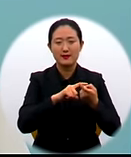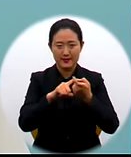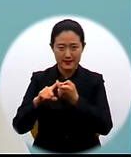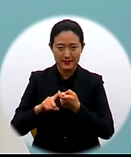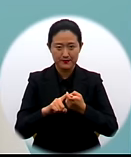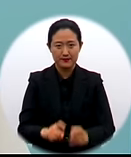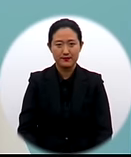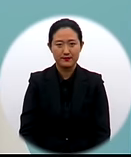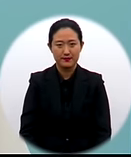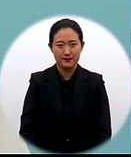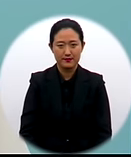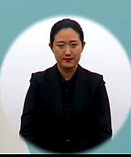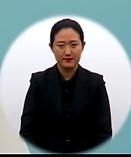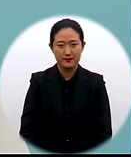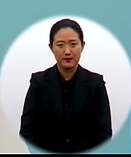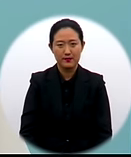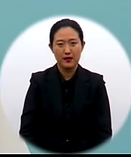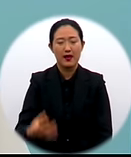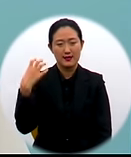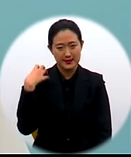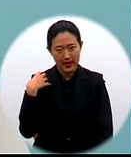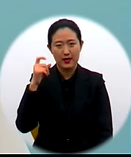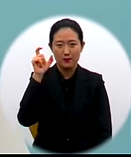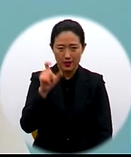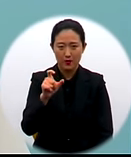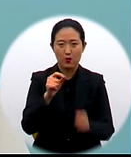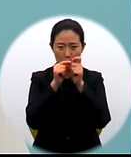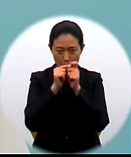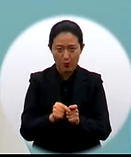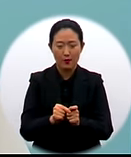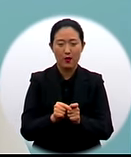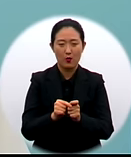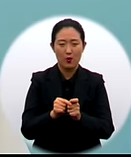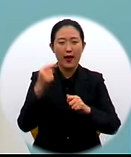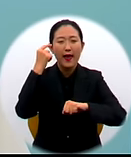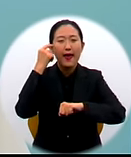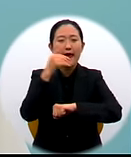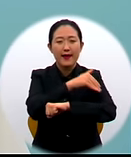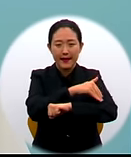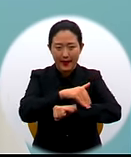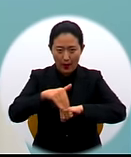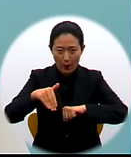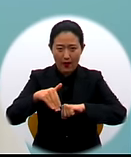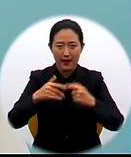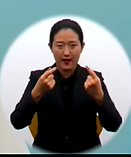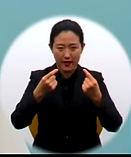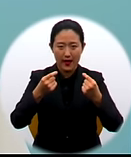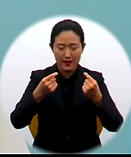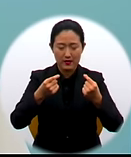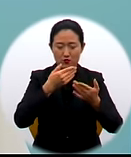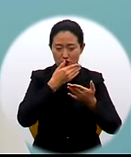리스크를 매니징하고 책임감, 꼼꼼함, 기획이 아닌 계획력, 그리고 실행력 같은 부분들이 굉장히 중요해지는 거죠. 이